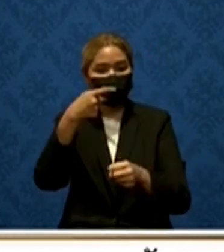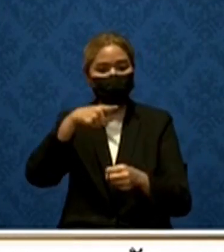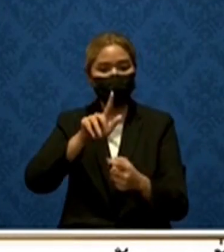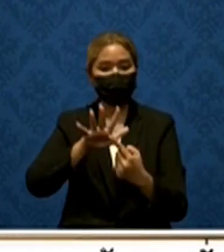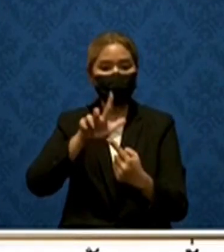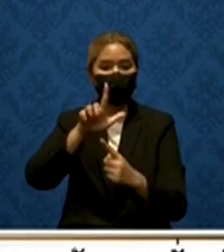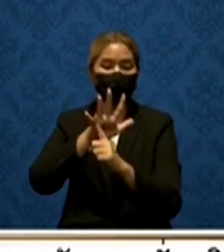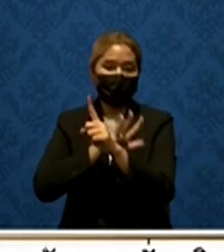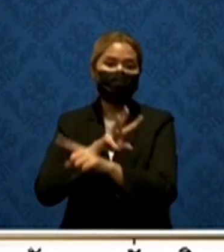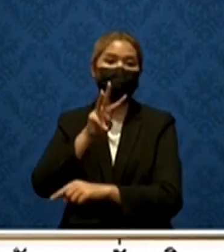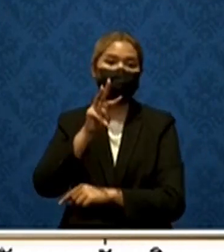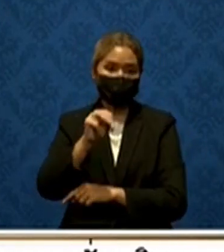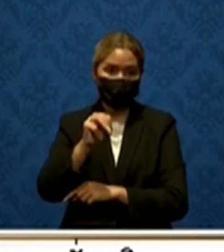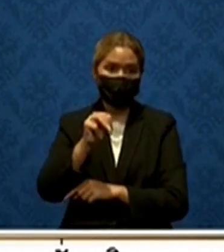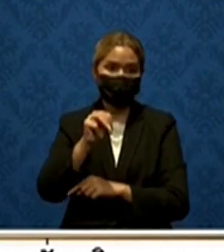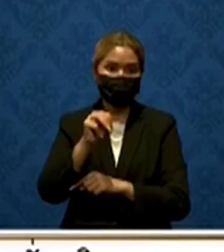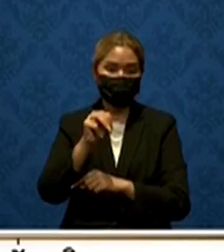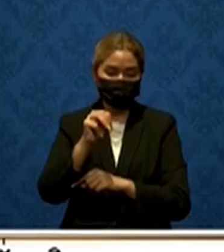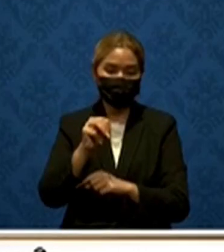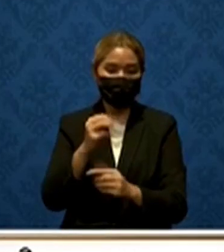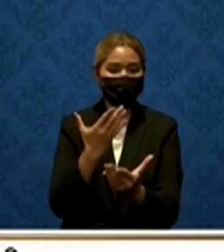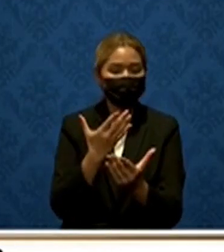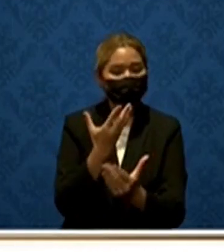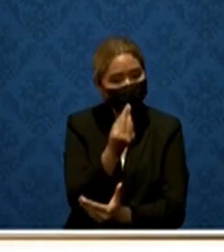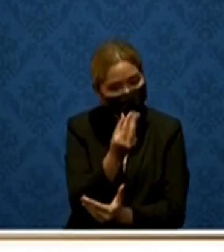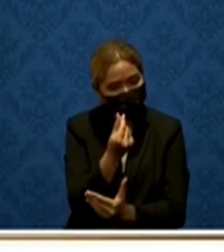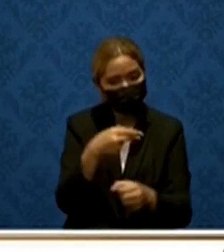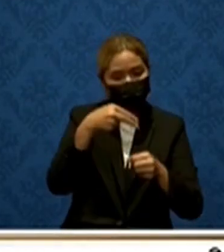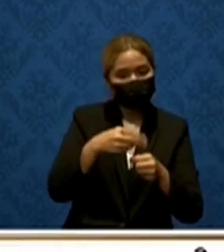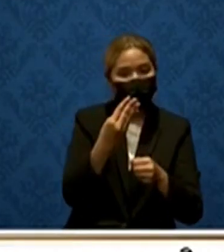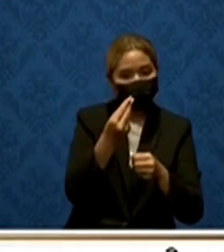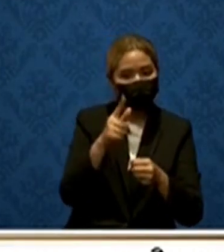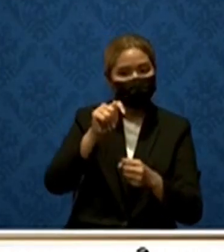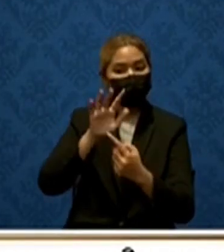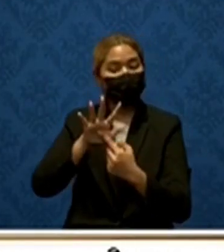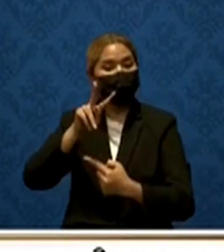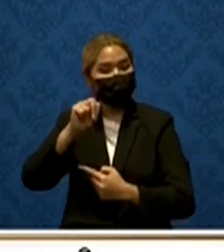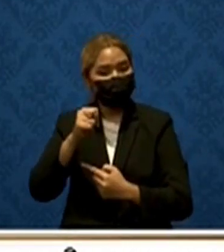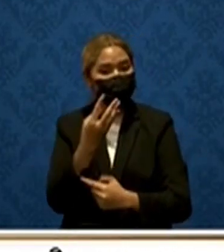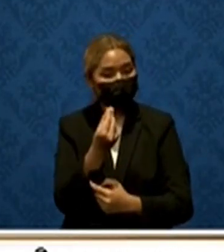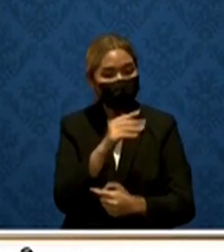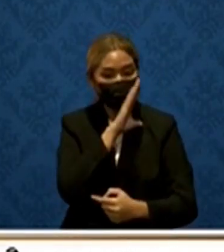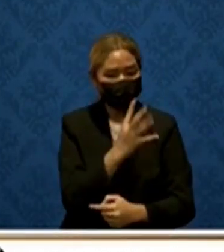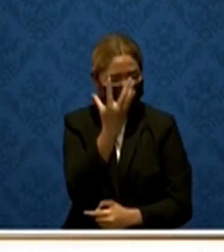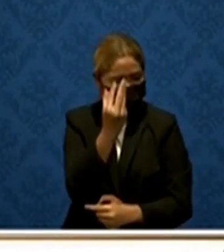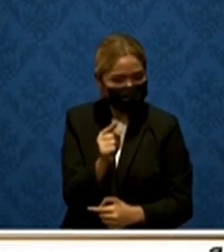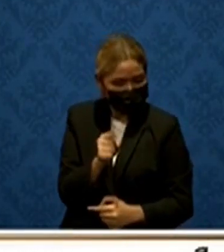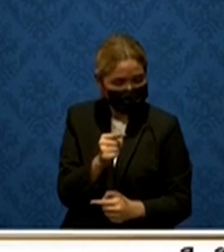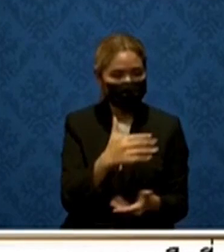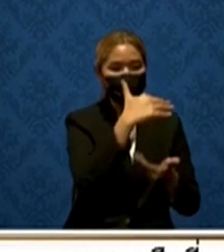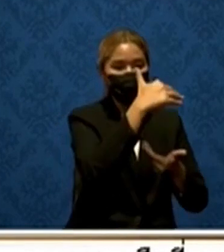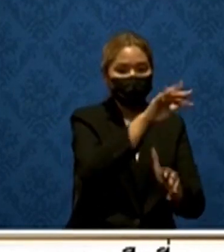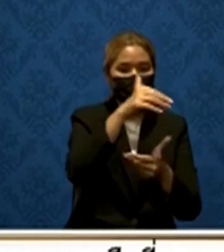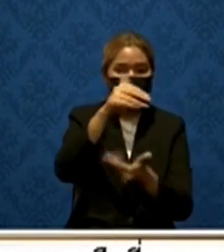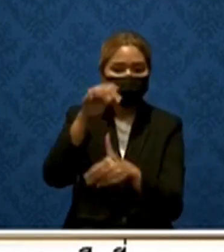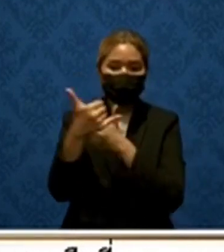พวกสำหรบคนไยกี่แนตันเวลาเท่าไรถ้าเหลือส่งออกตัวเลข